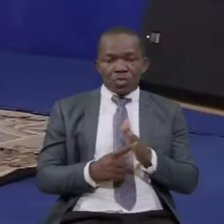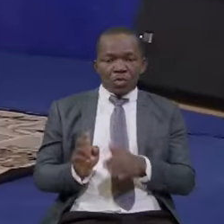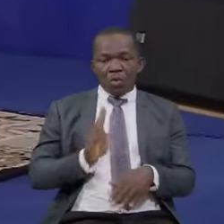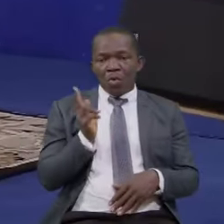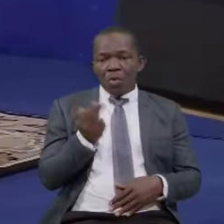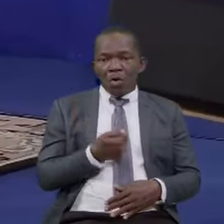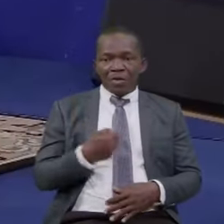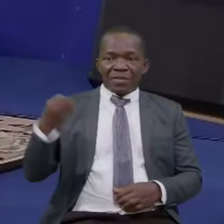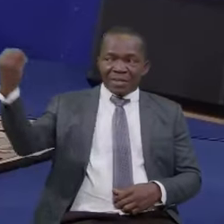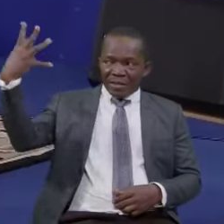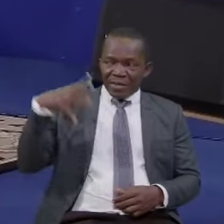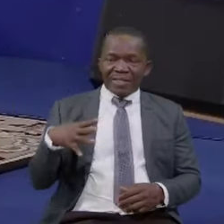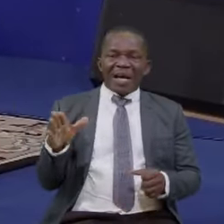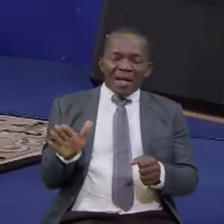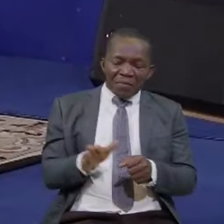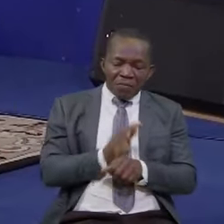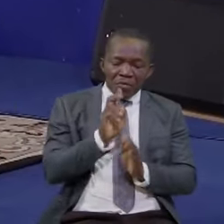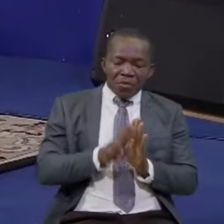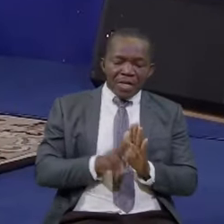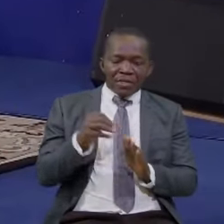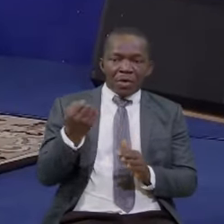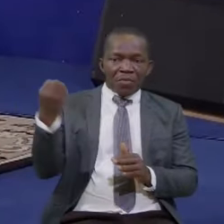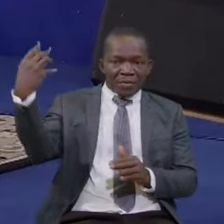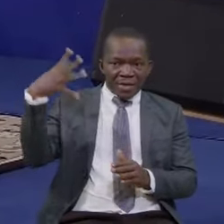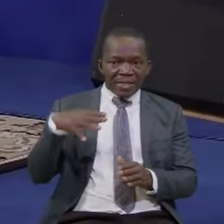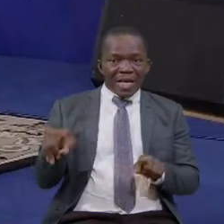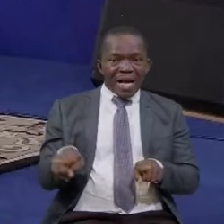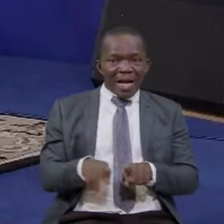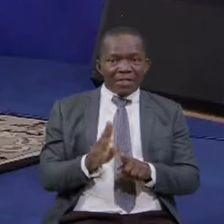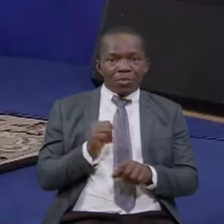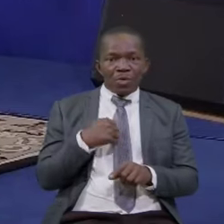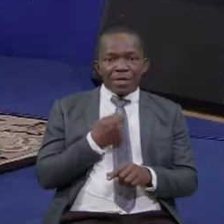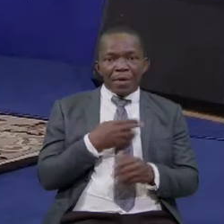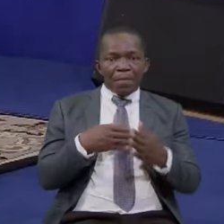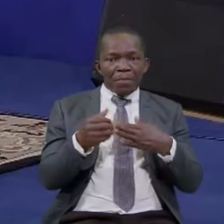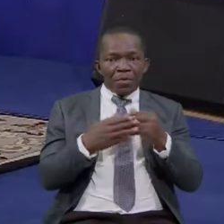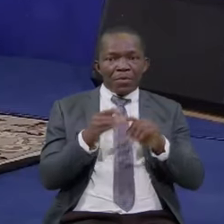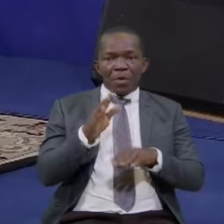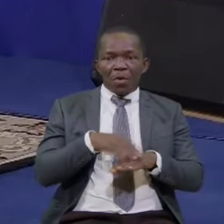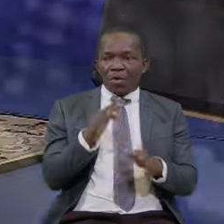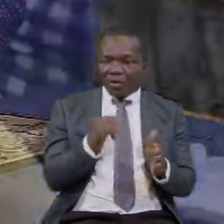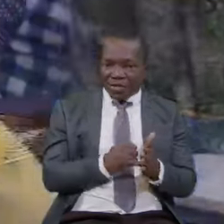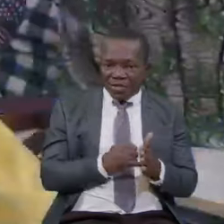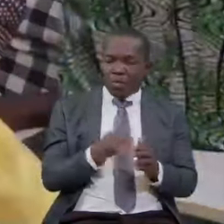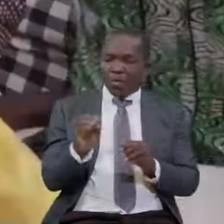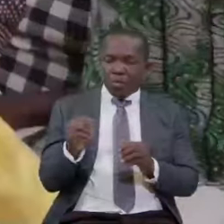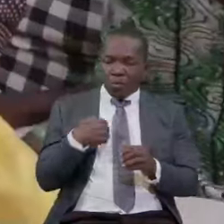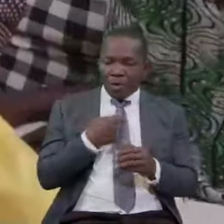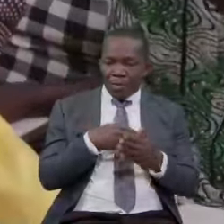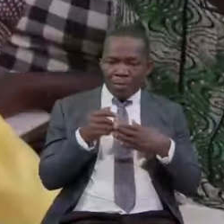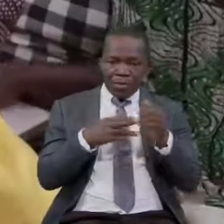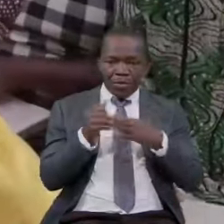la pleinitude de la grâce comme nous bâtissons des chux nous bâtissons par la grâce de Dieu voyez le verset